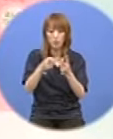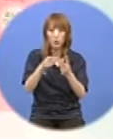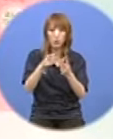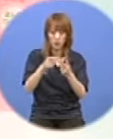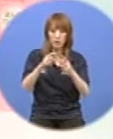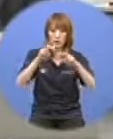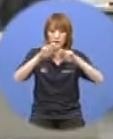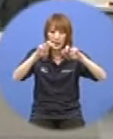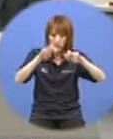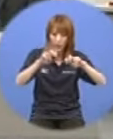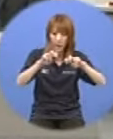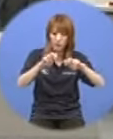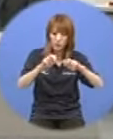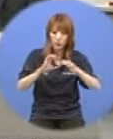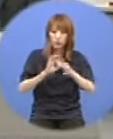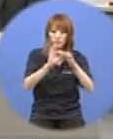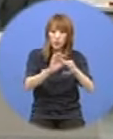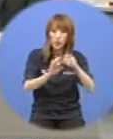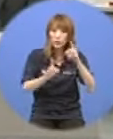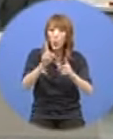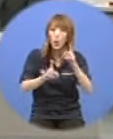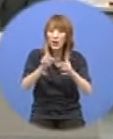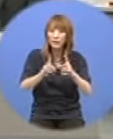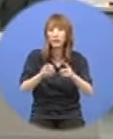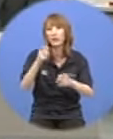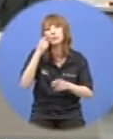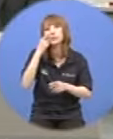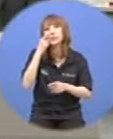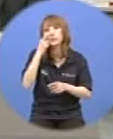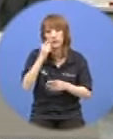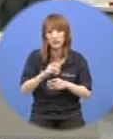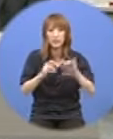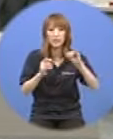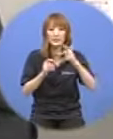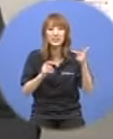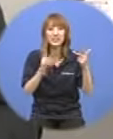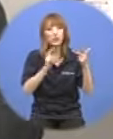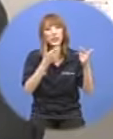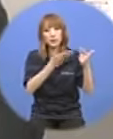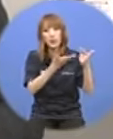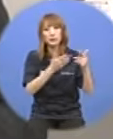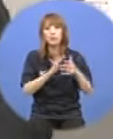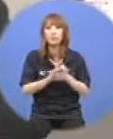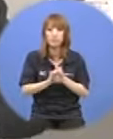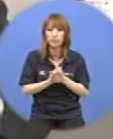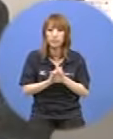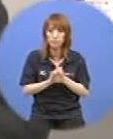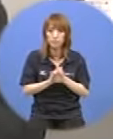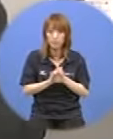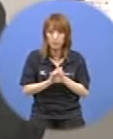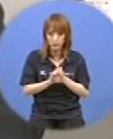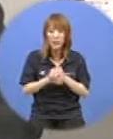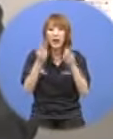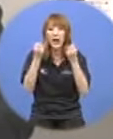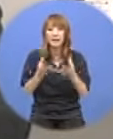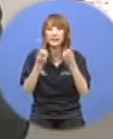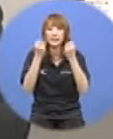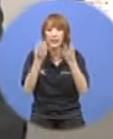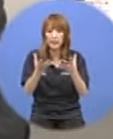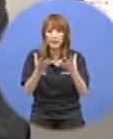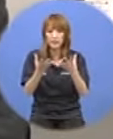という 開発研究というのが必要なんですね。知事お聞きになっていかがでしょう。 銀座さんはどんどん新しいものを出しなが